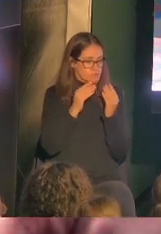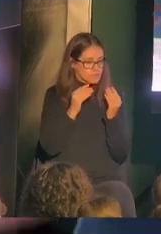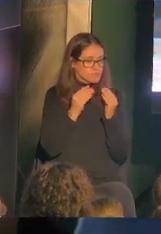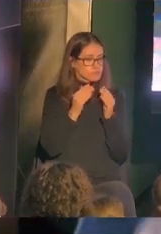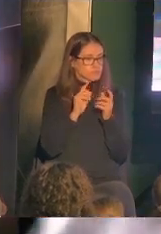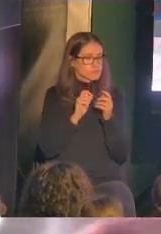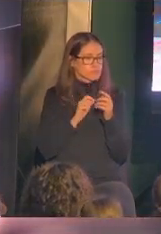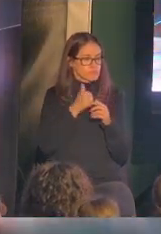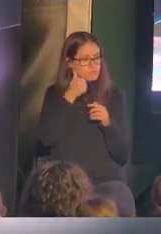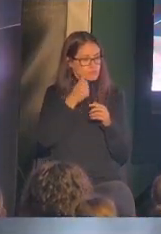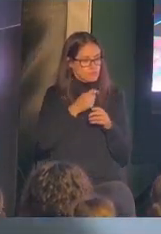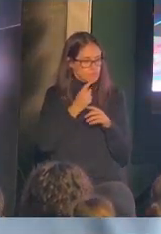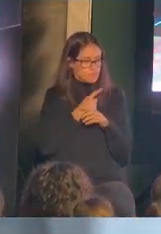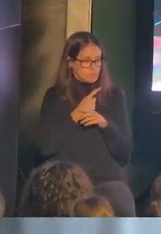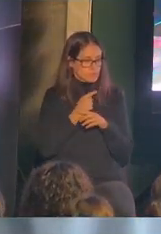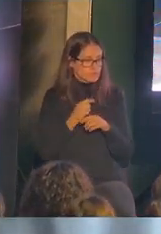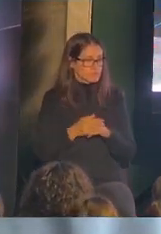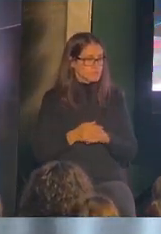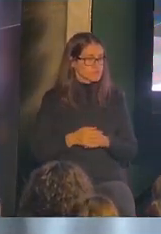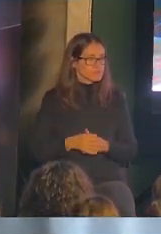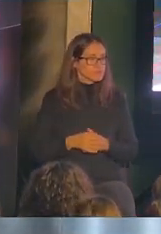marxa.